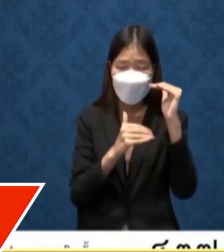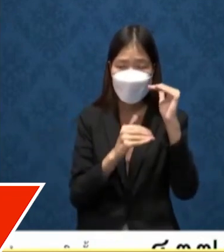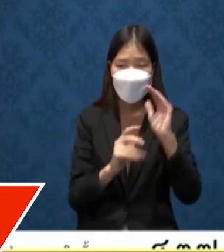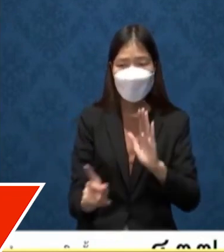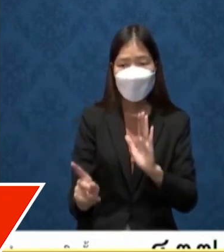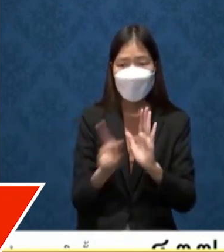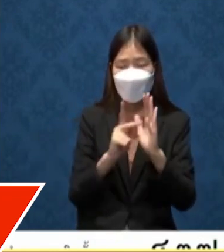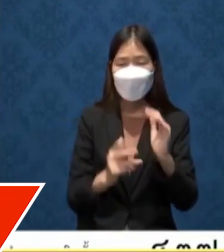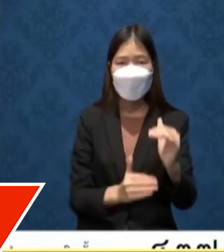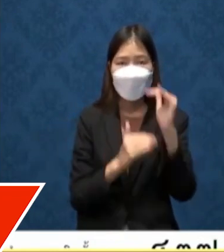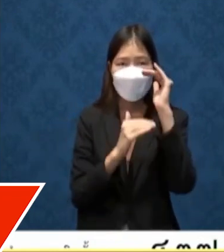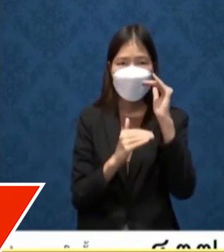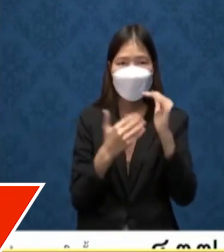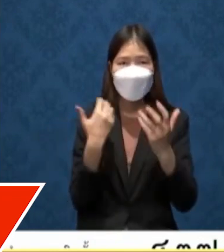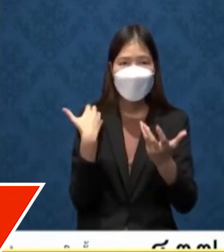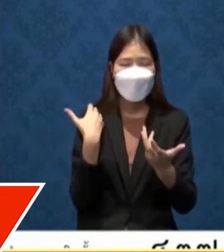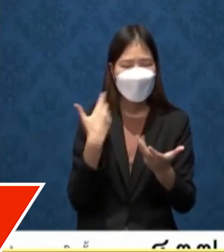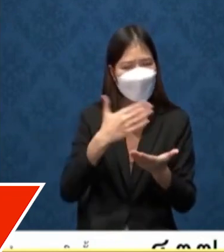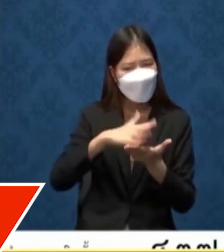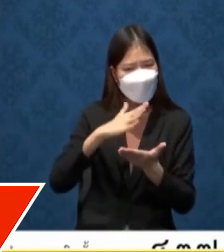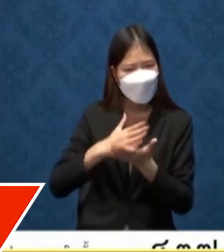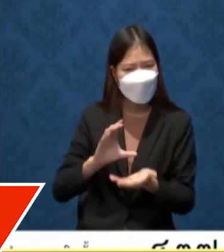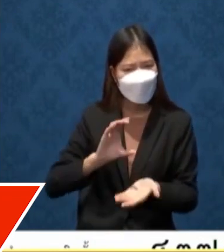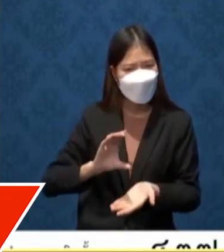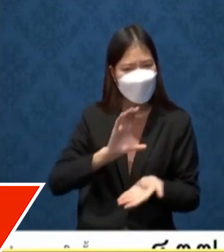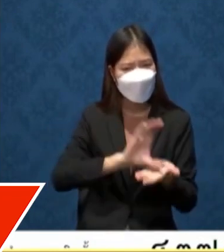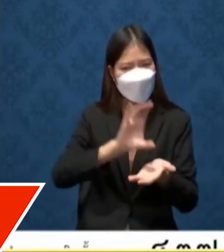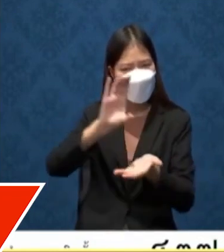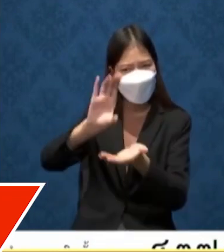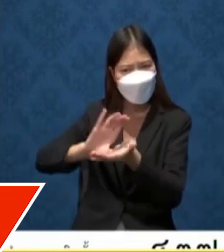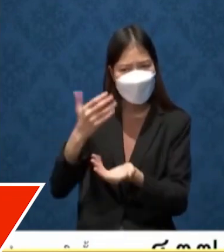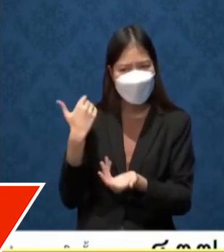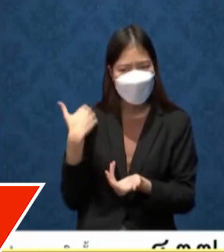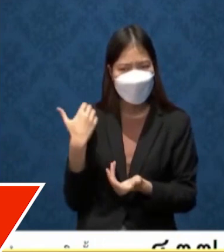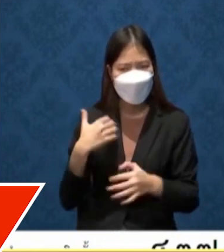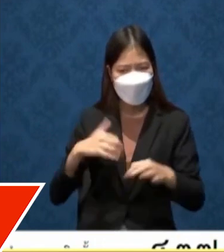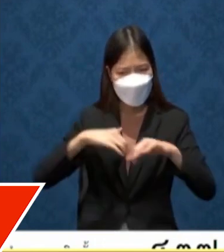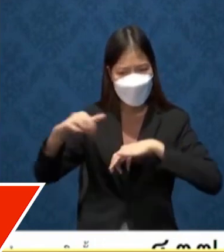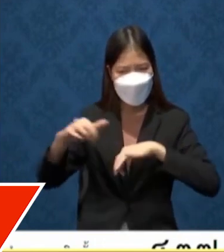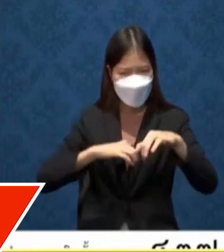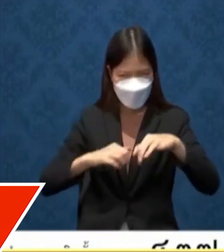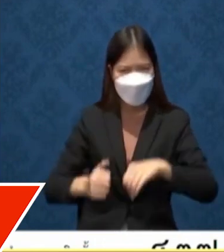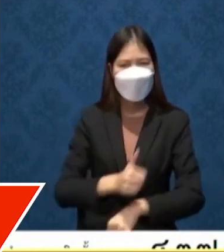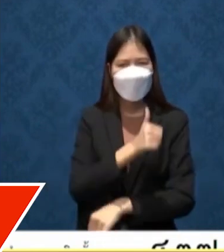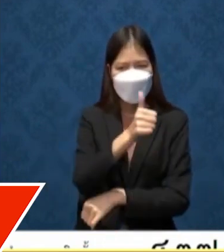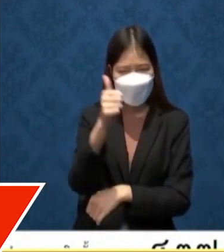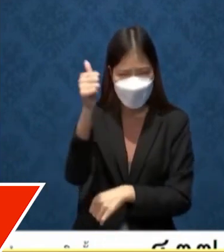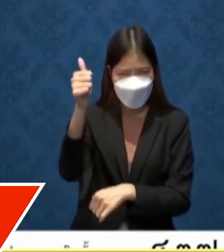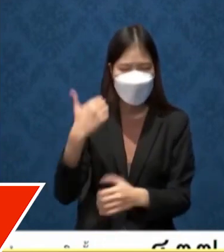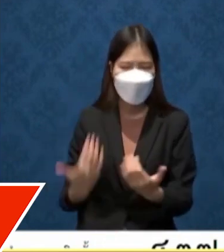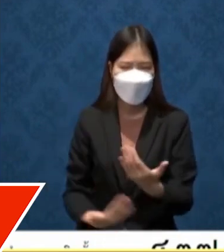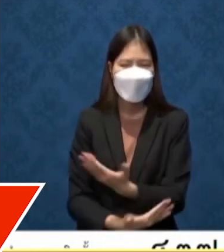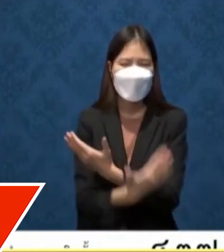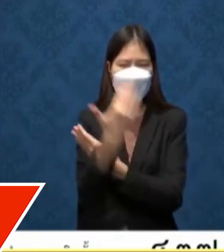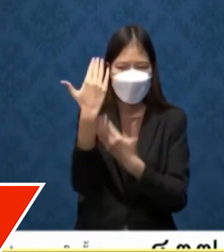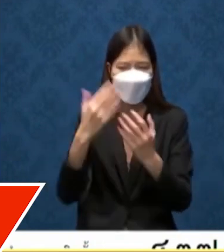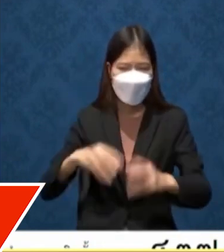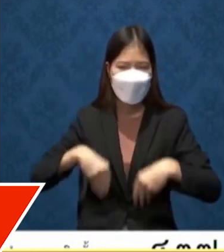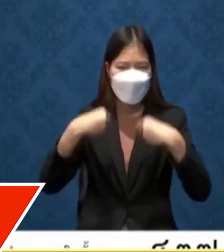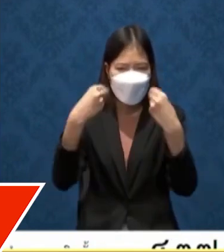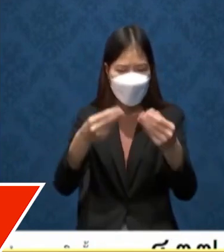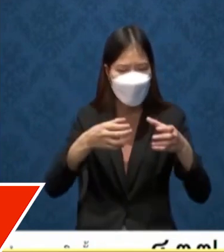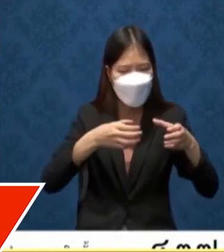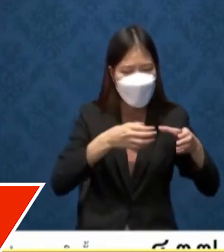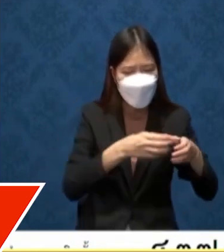ในการให้ทุนแบบนี้ผมมองว่าถ้าหากมีการบริหารจัดการดีๆเราสามารถเปิดโอกาสให้ผู้กู้ทุกกลุ่ม